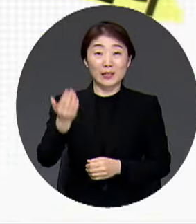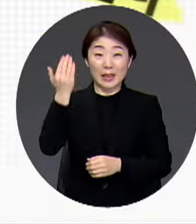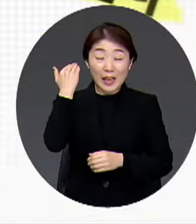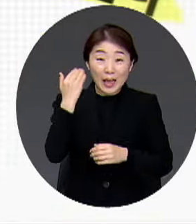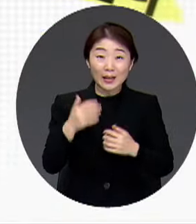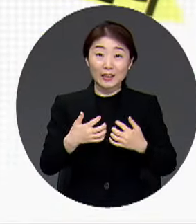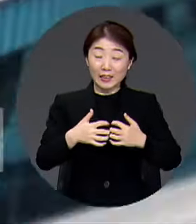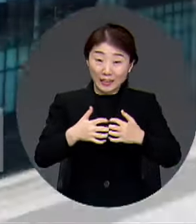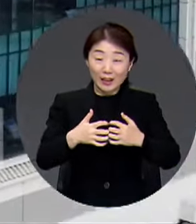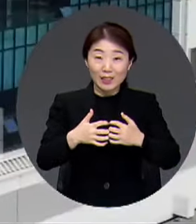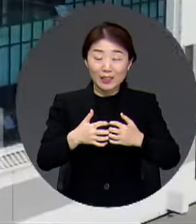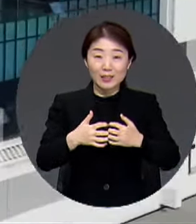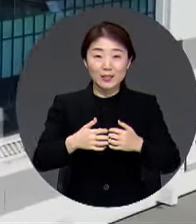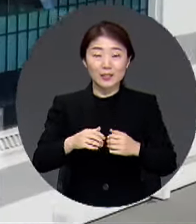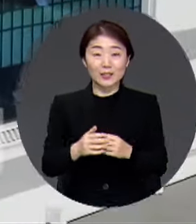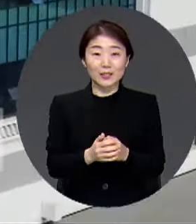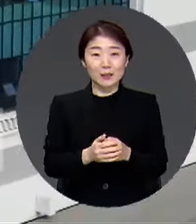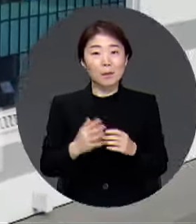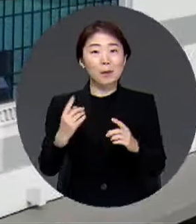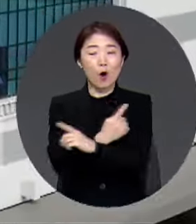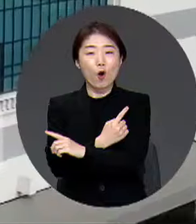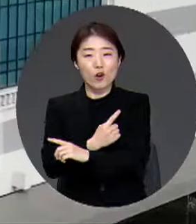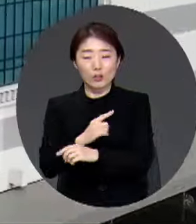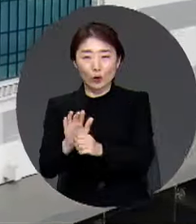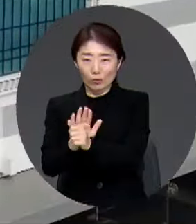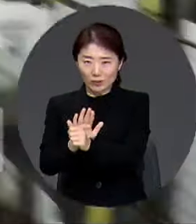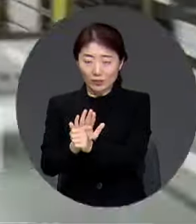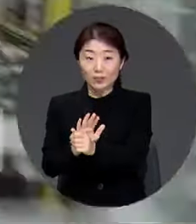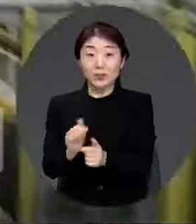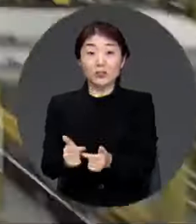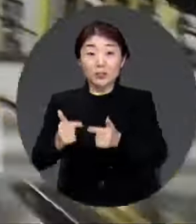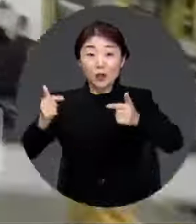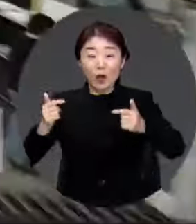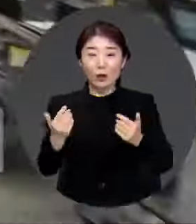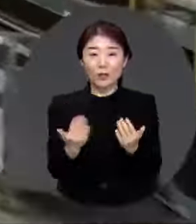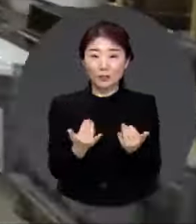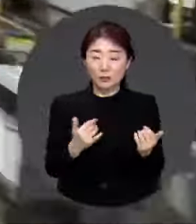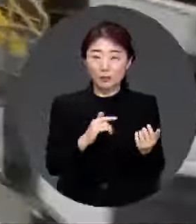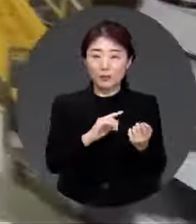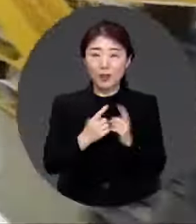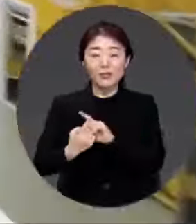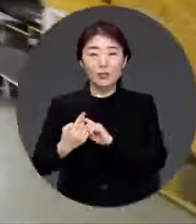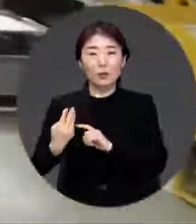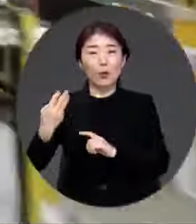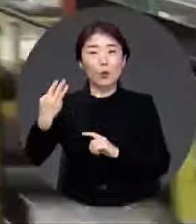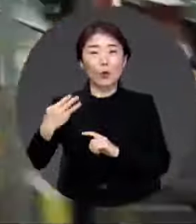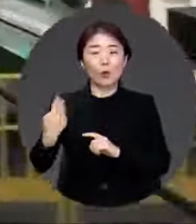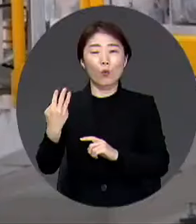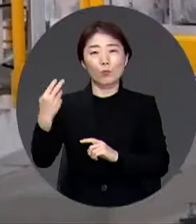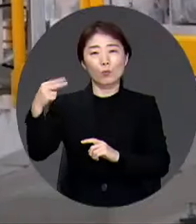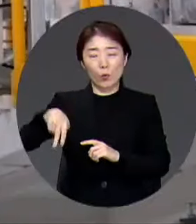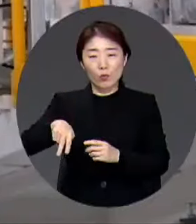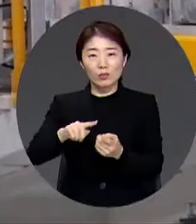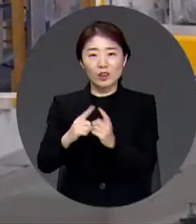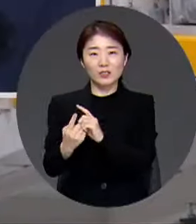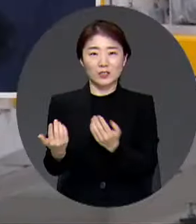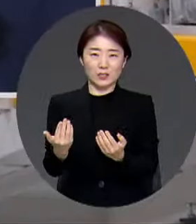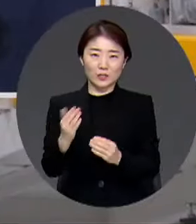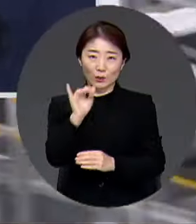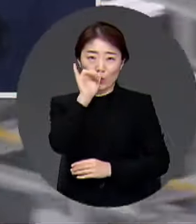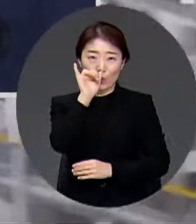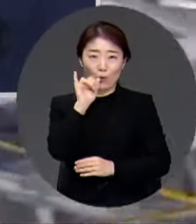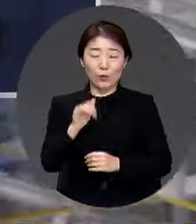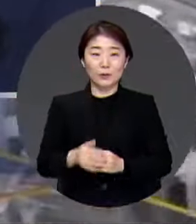기계공업의 지식기반 서비스업이 채워지고 있고 노동자들을 대신해 로봇들이 그 자리를 채우고 있습니다.